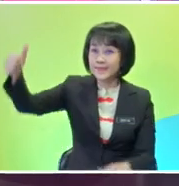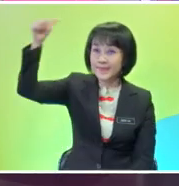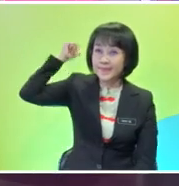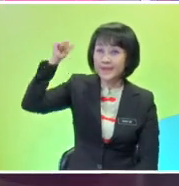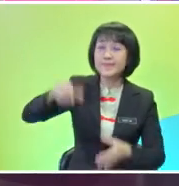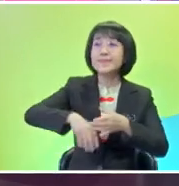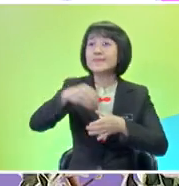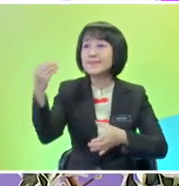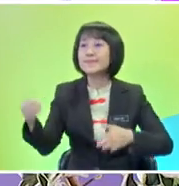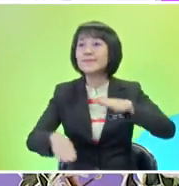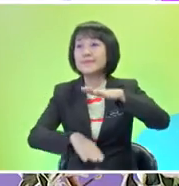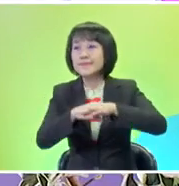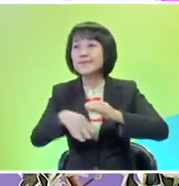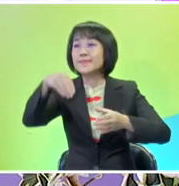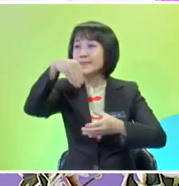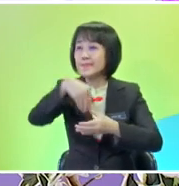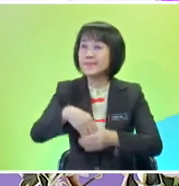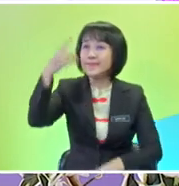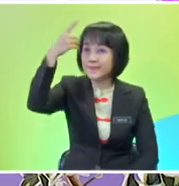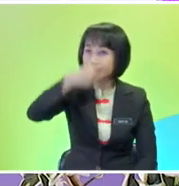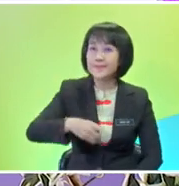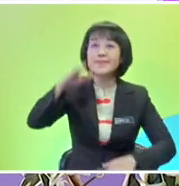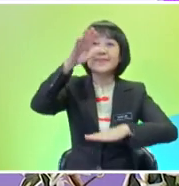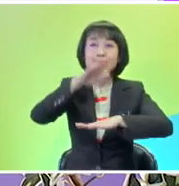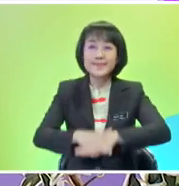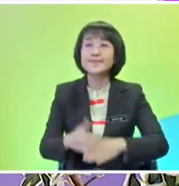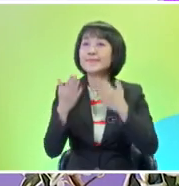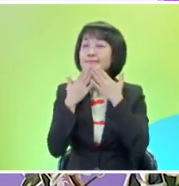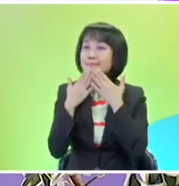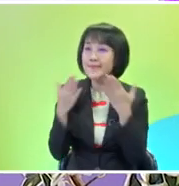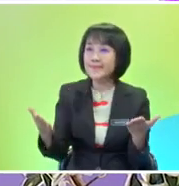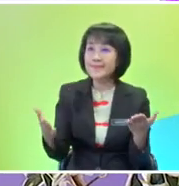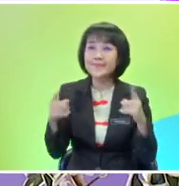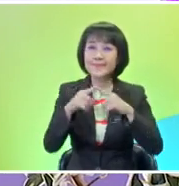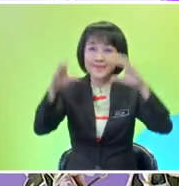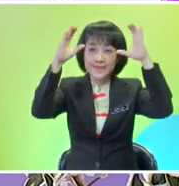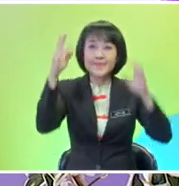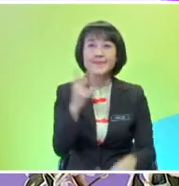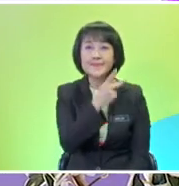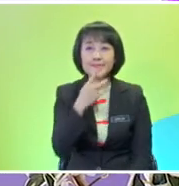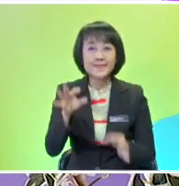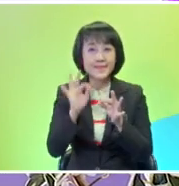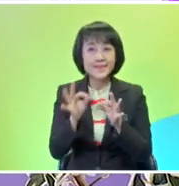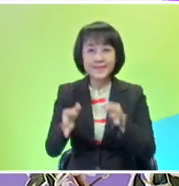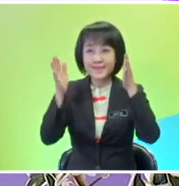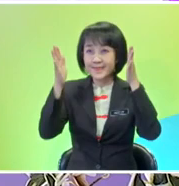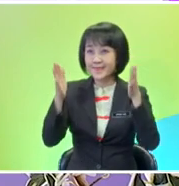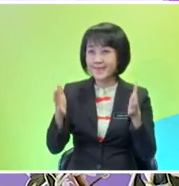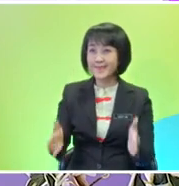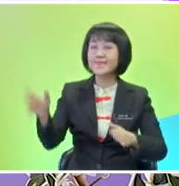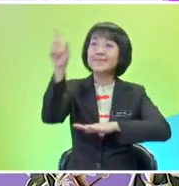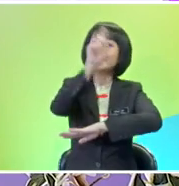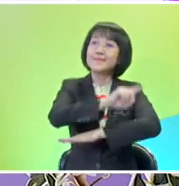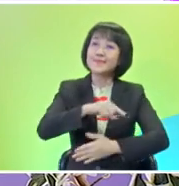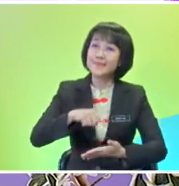ar bawahan dan atas terima kas juga kepadaiku k selaku guru jurubahasaarat kita pada hari